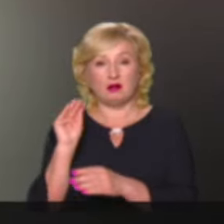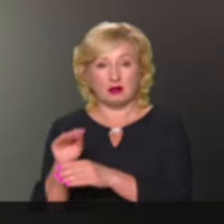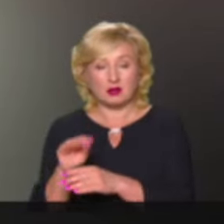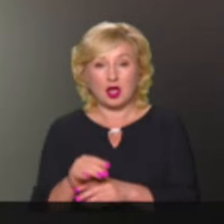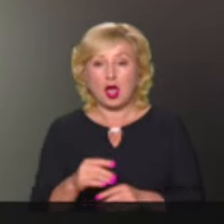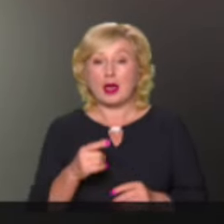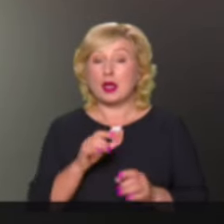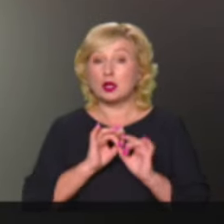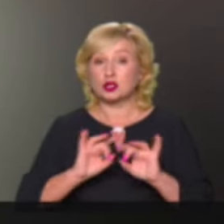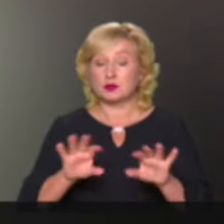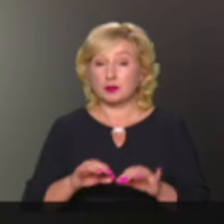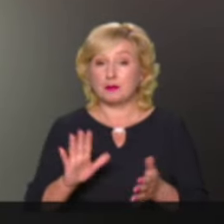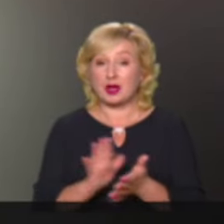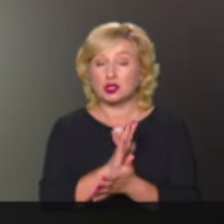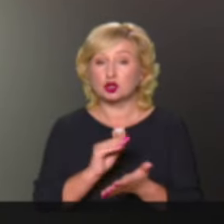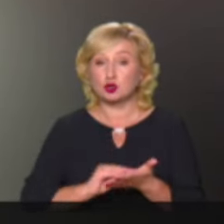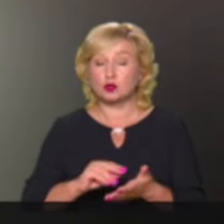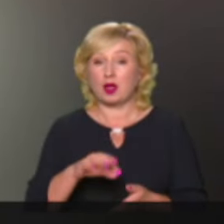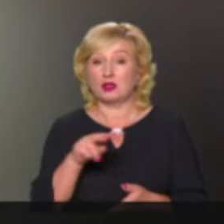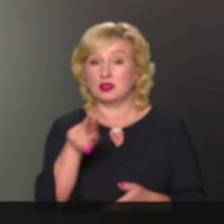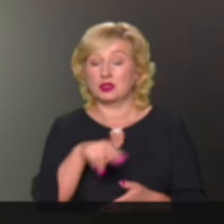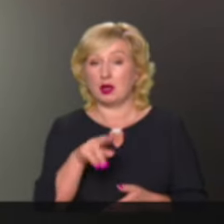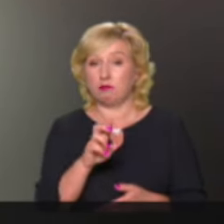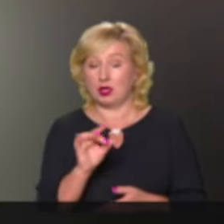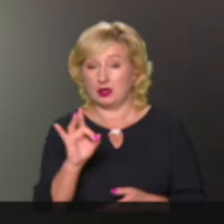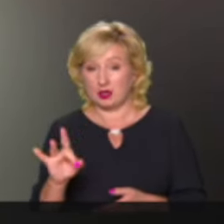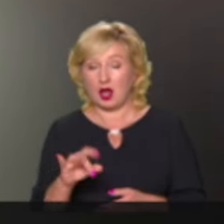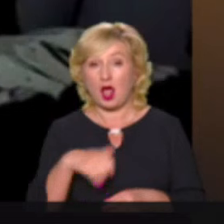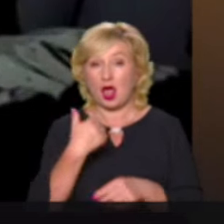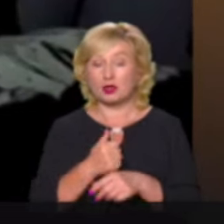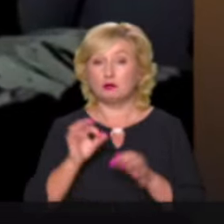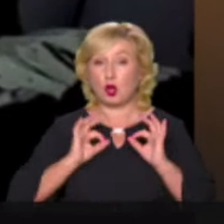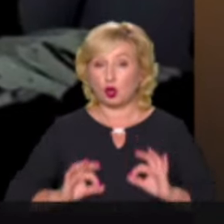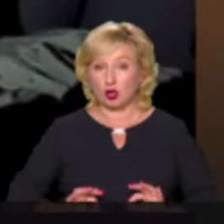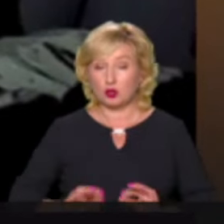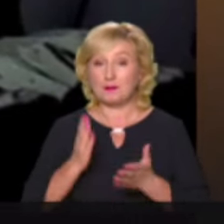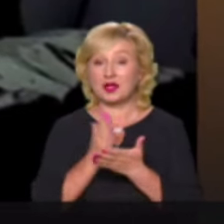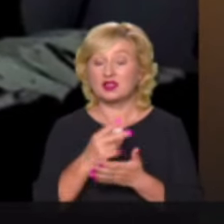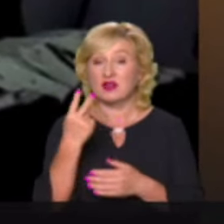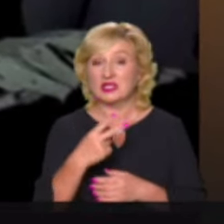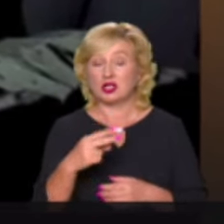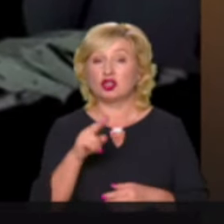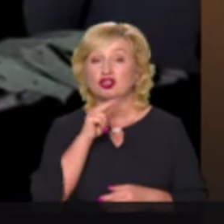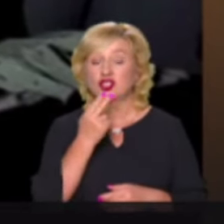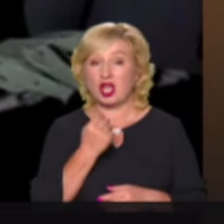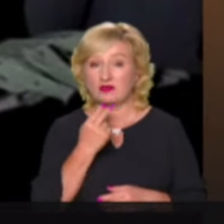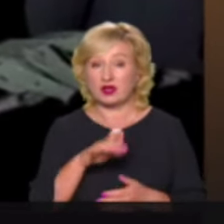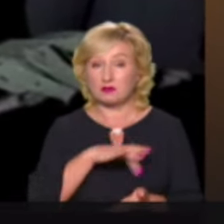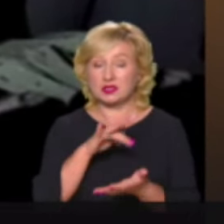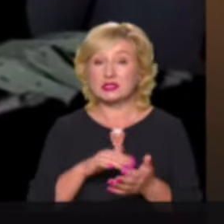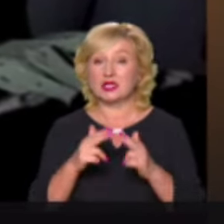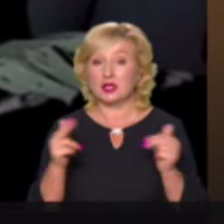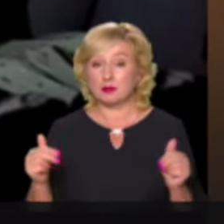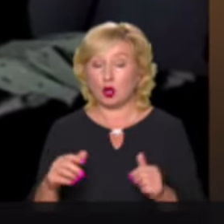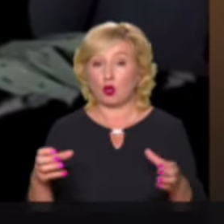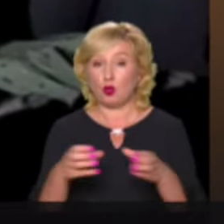Розповіла прес-служба ДБР, посилаючись на Генпрокуратуру, перебуваючи 20 червня в Дніпрі, група